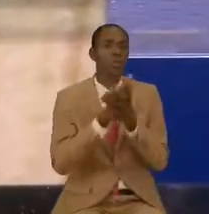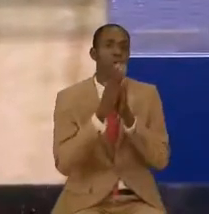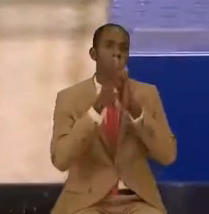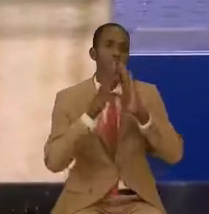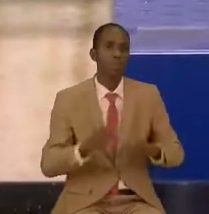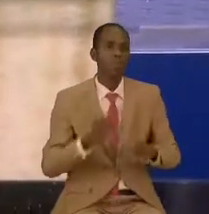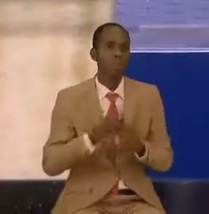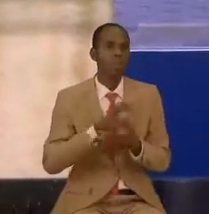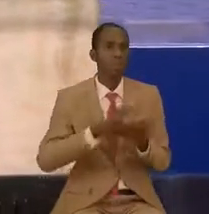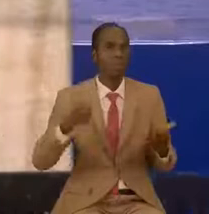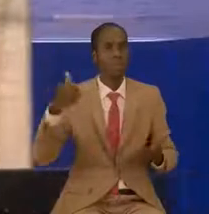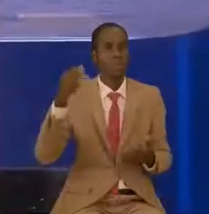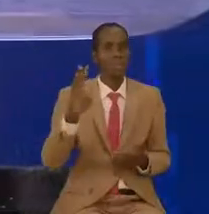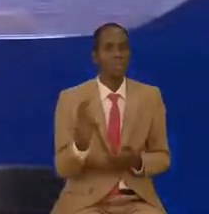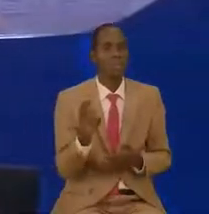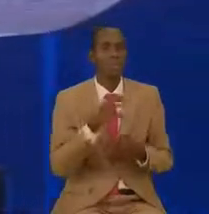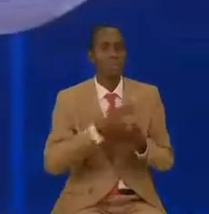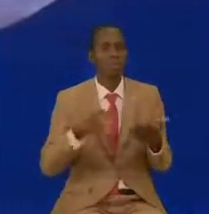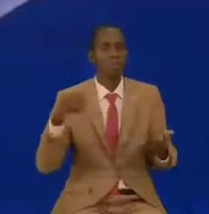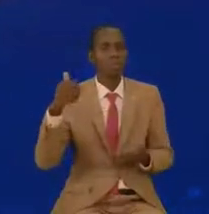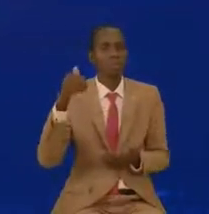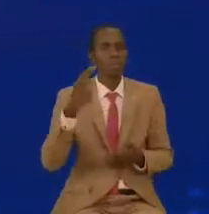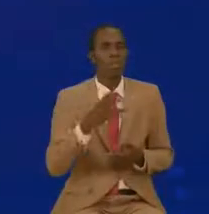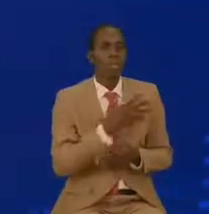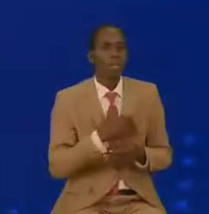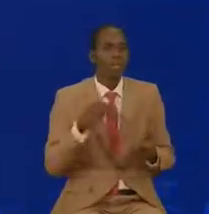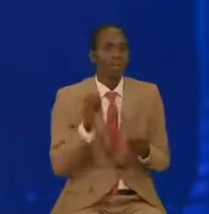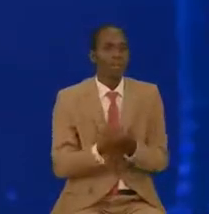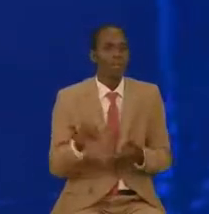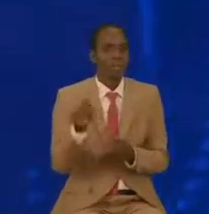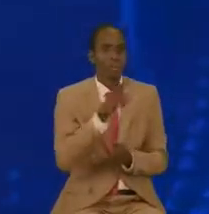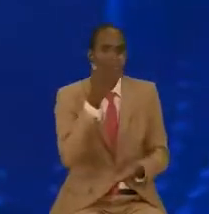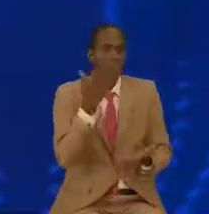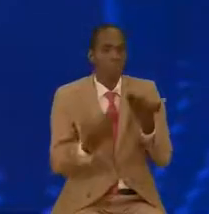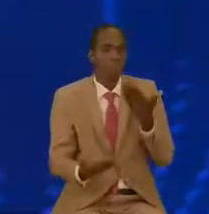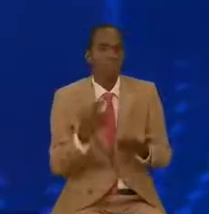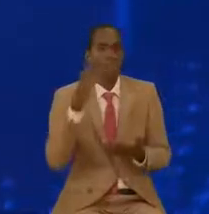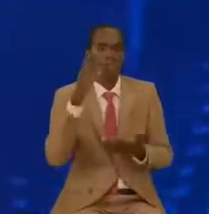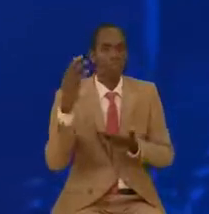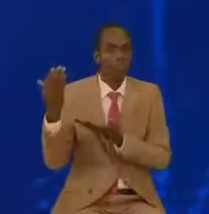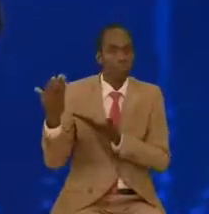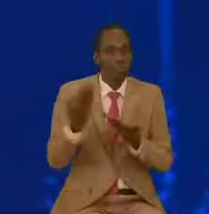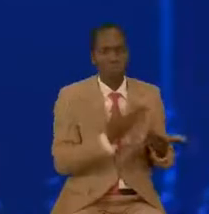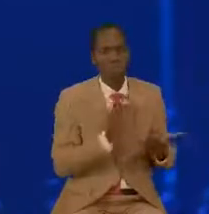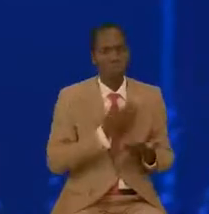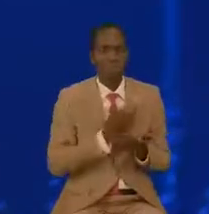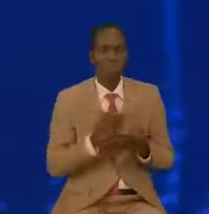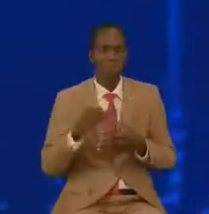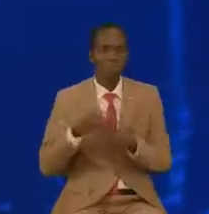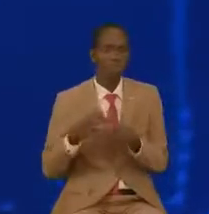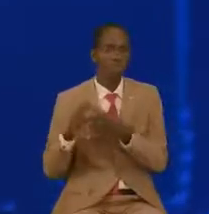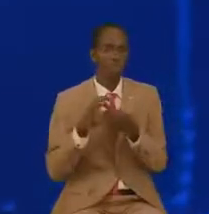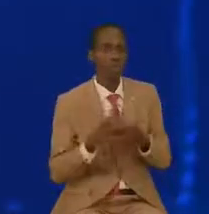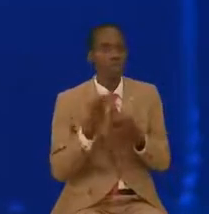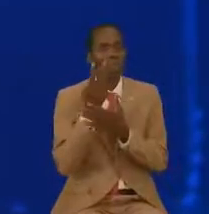la paix. Verset 16. Et de les réconcilier, l'un